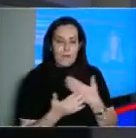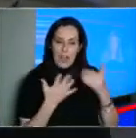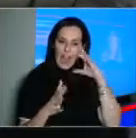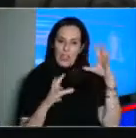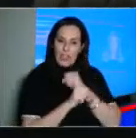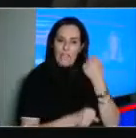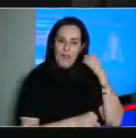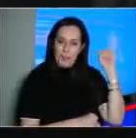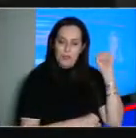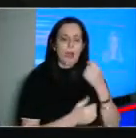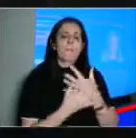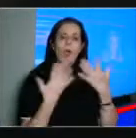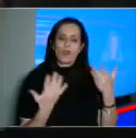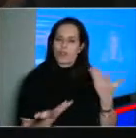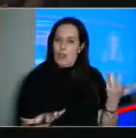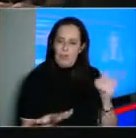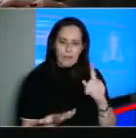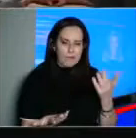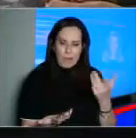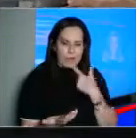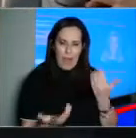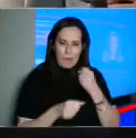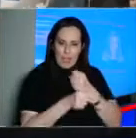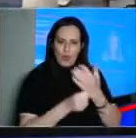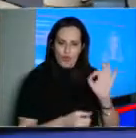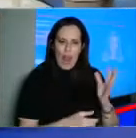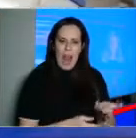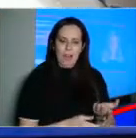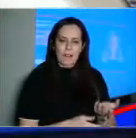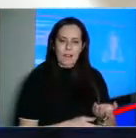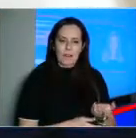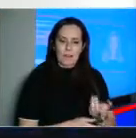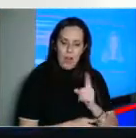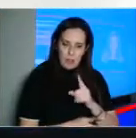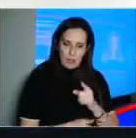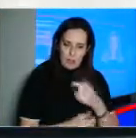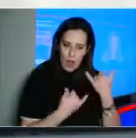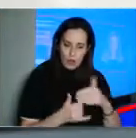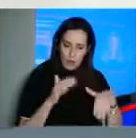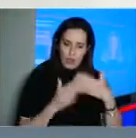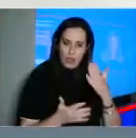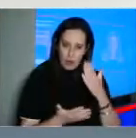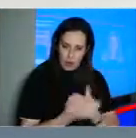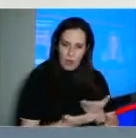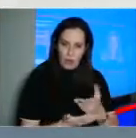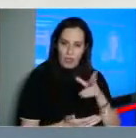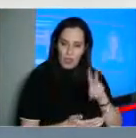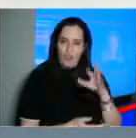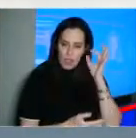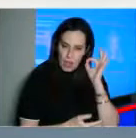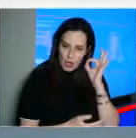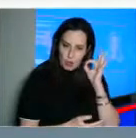אג'נדה פמיניסטית, ברור שאין משקל לייצוג שהיא נותנת. אז נכון לעכשיו, אחרי שכבר השגנו ויש